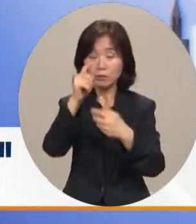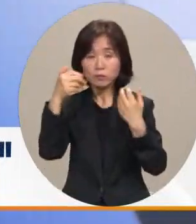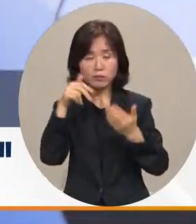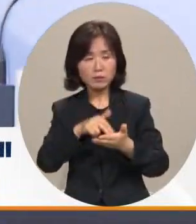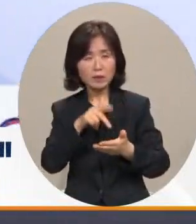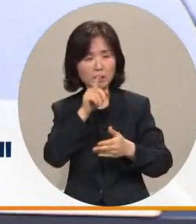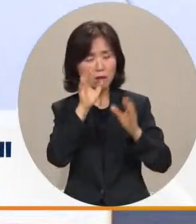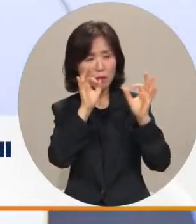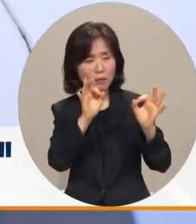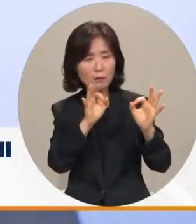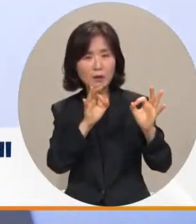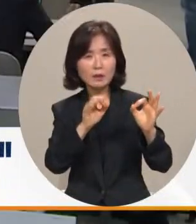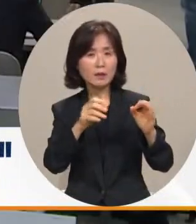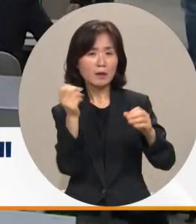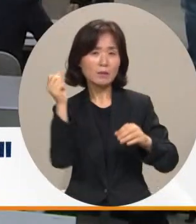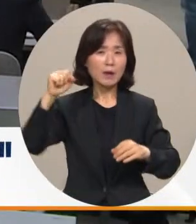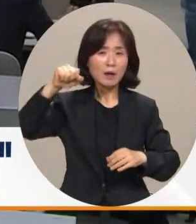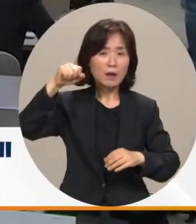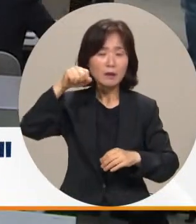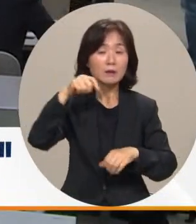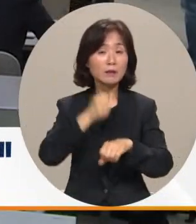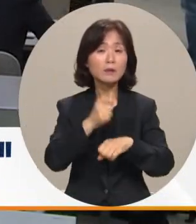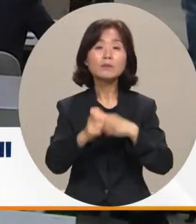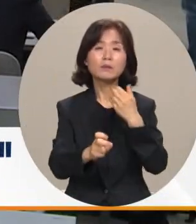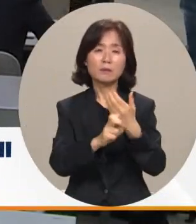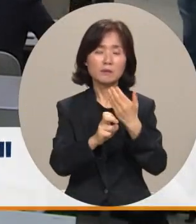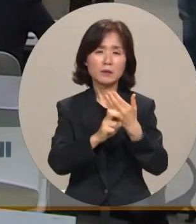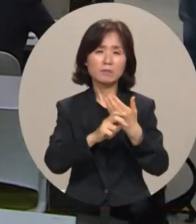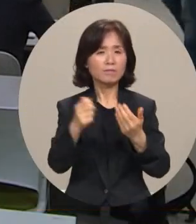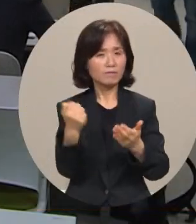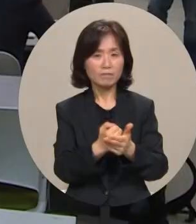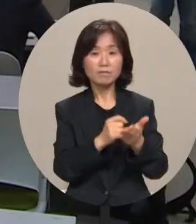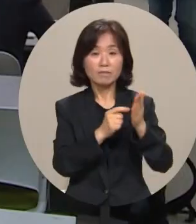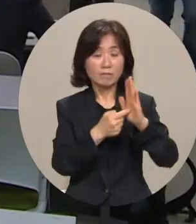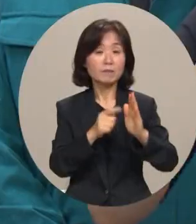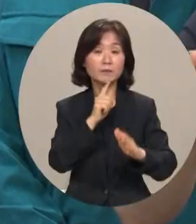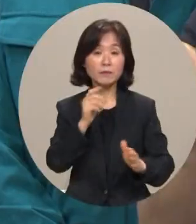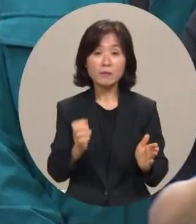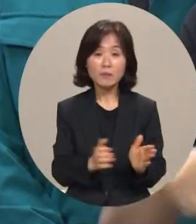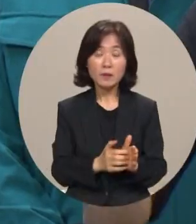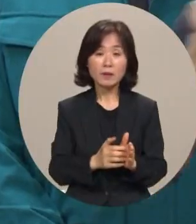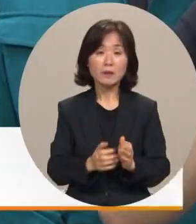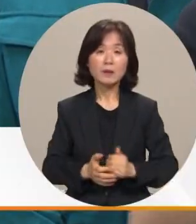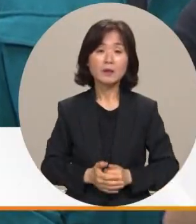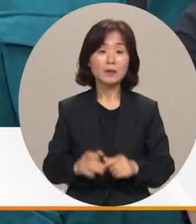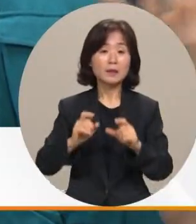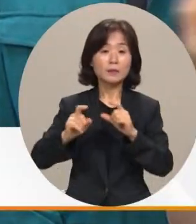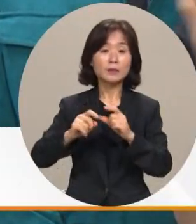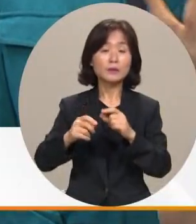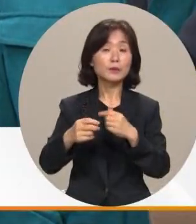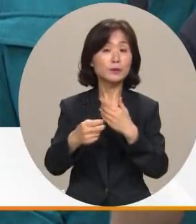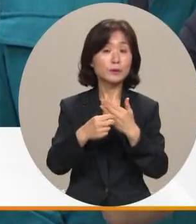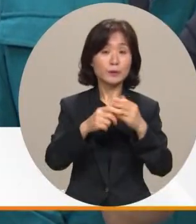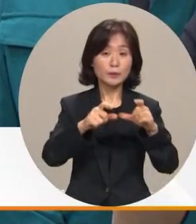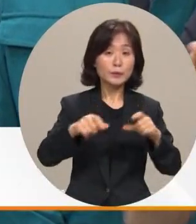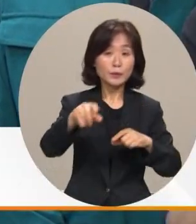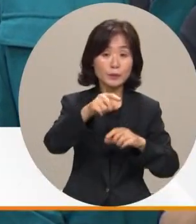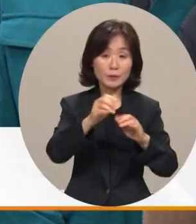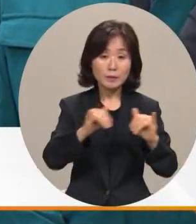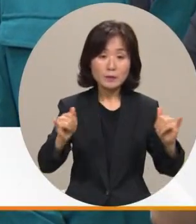밝혔습니다. 의료개혁은 반드시 완수하겠다고도 했습니다. 일부 의료계 인사들과 의사